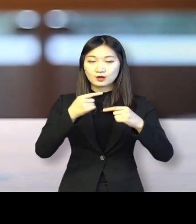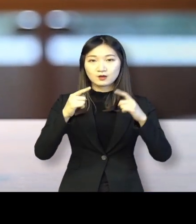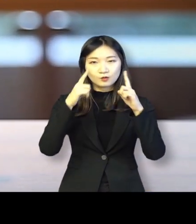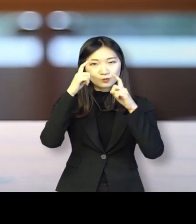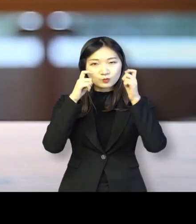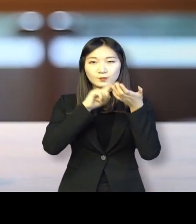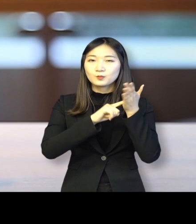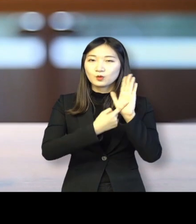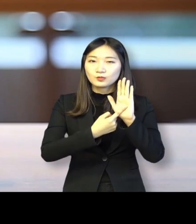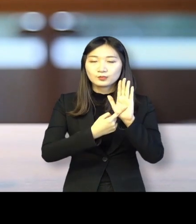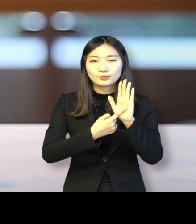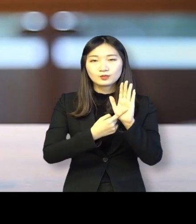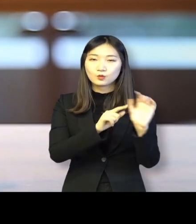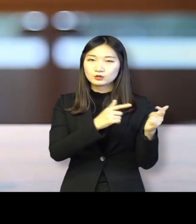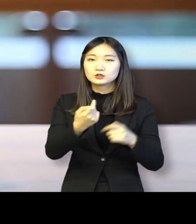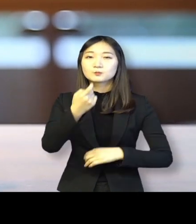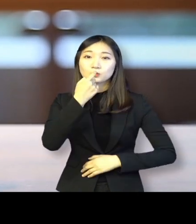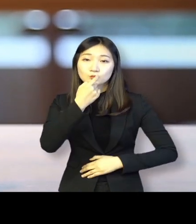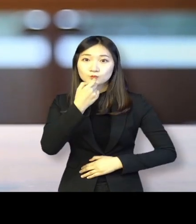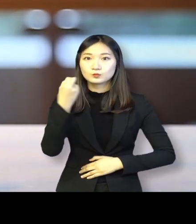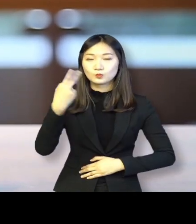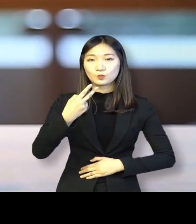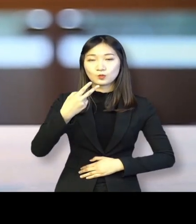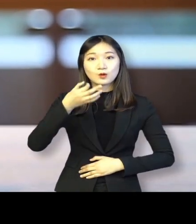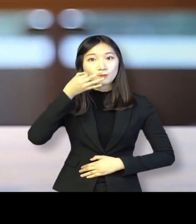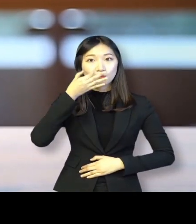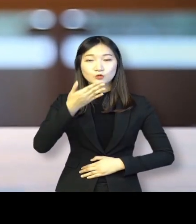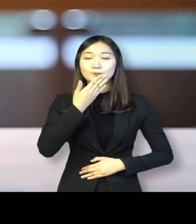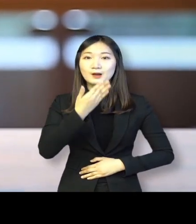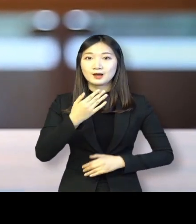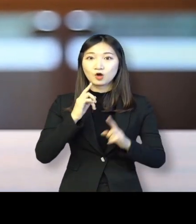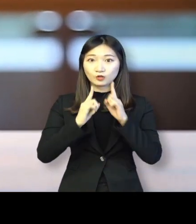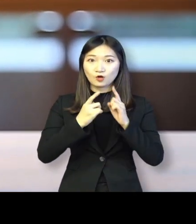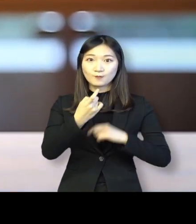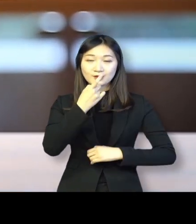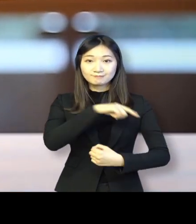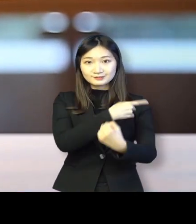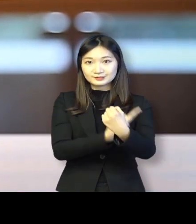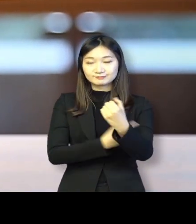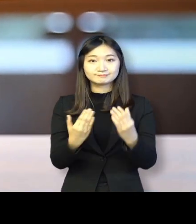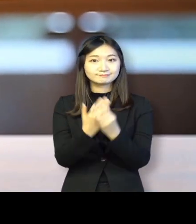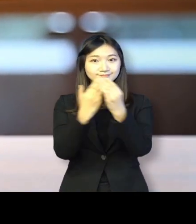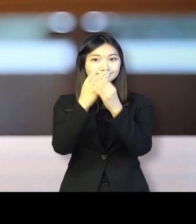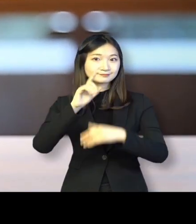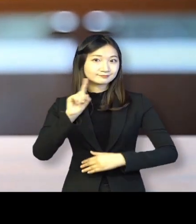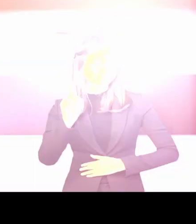익히고 시각적 언어를 표현하는 능력을 키워보는 건 어떨까요?